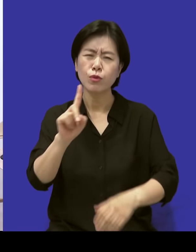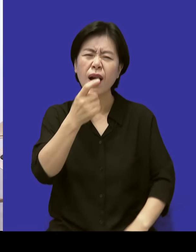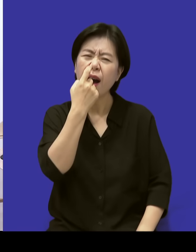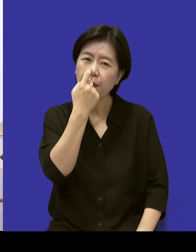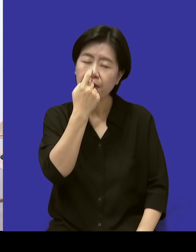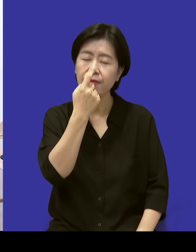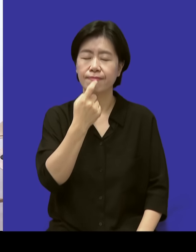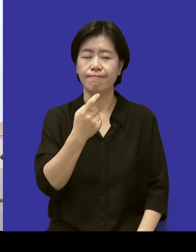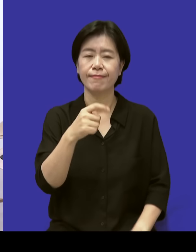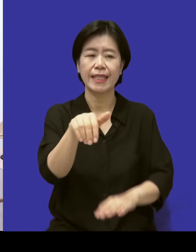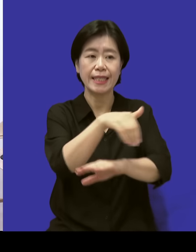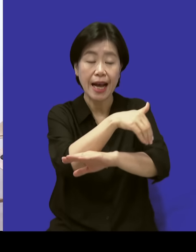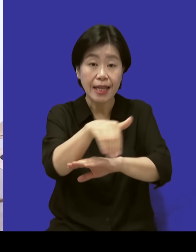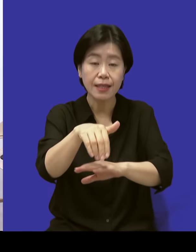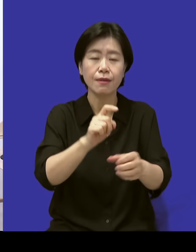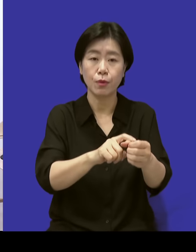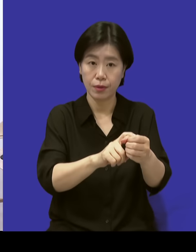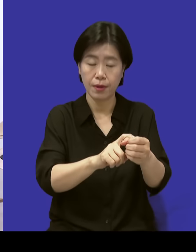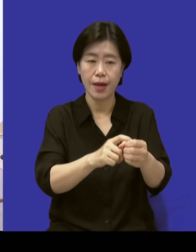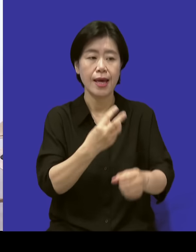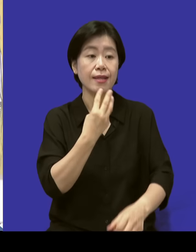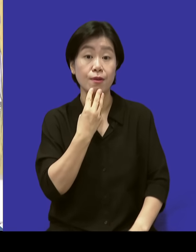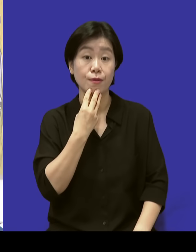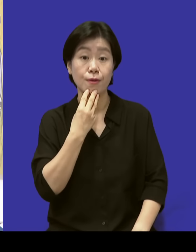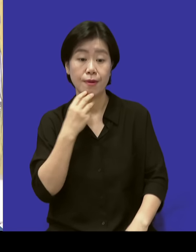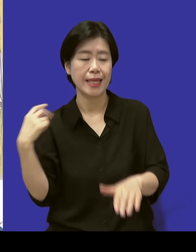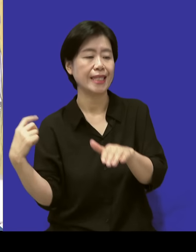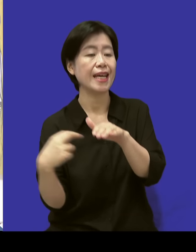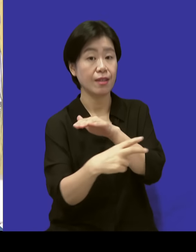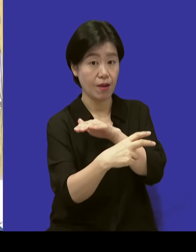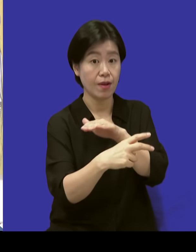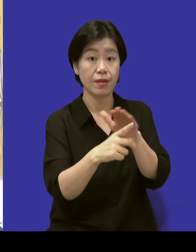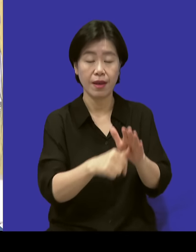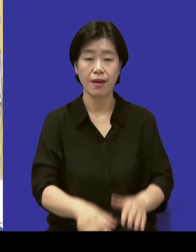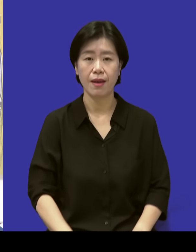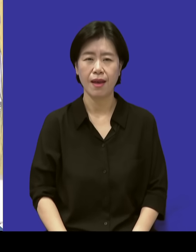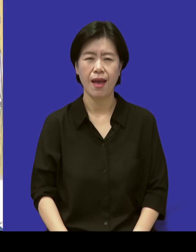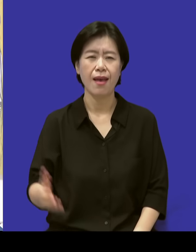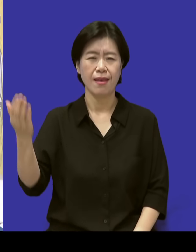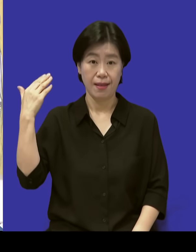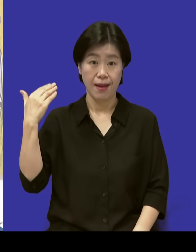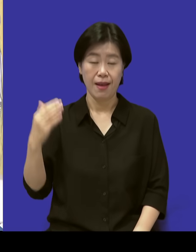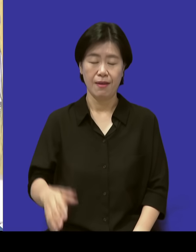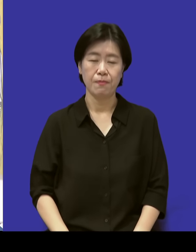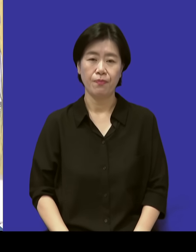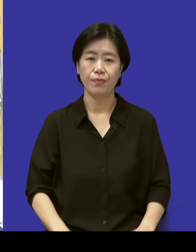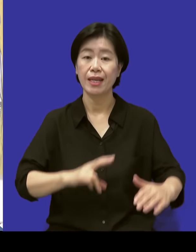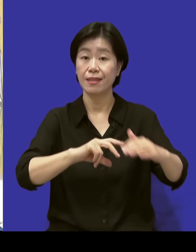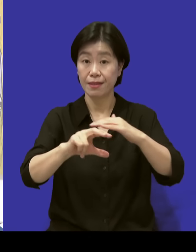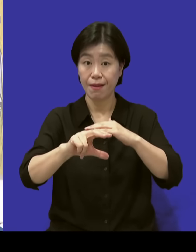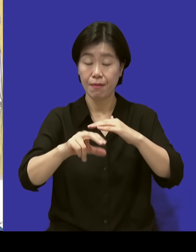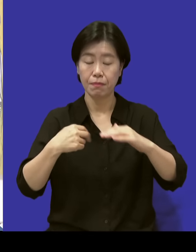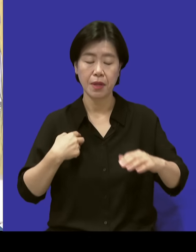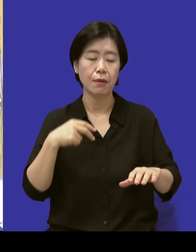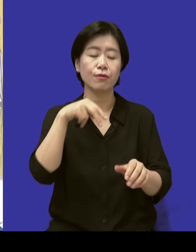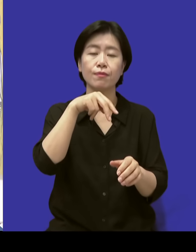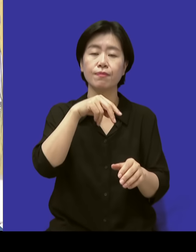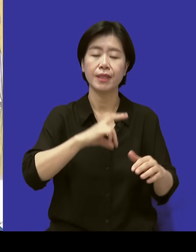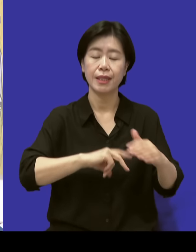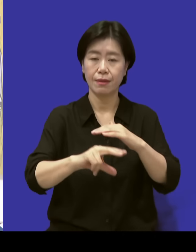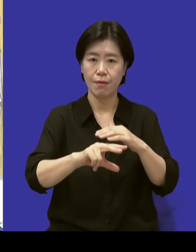이제 이렇게 논술학원 다니는데 지하철을 타고 가는데 네. 그 당시에는 스크린 도어가 없었거든요. 스크린 도어가 네. 없어서 지하철에 끼임